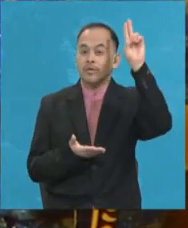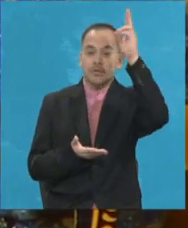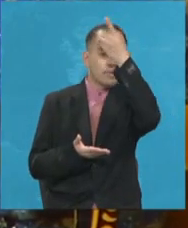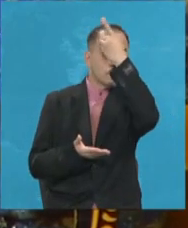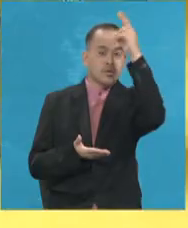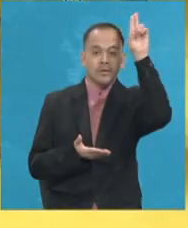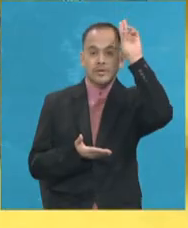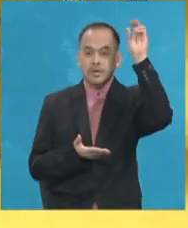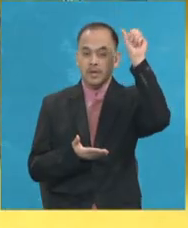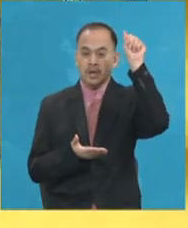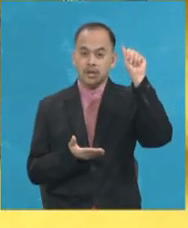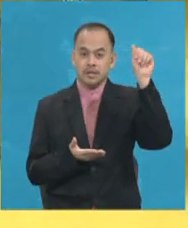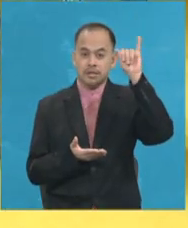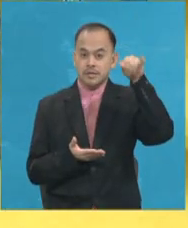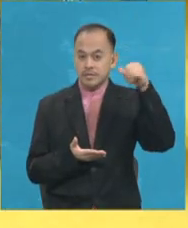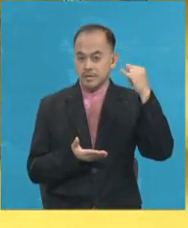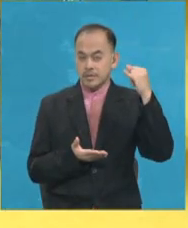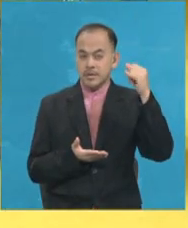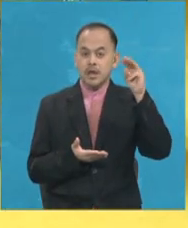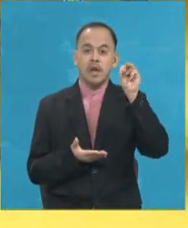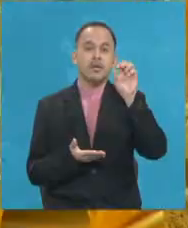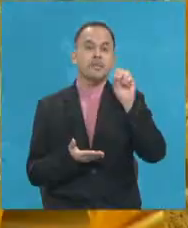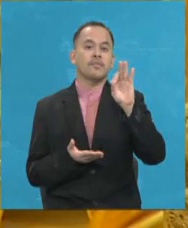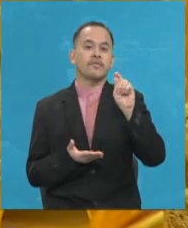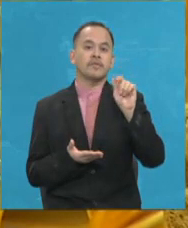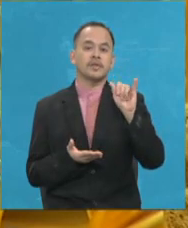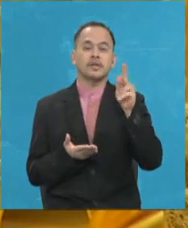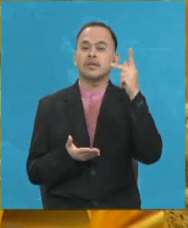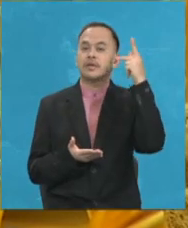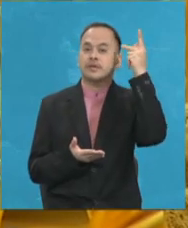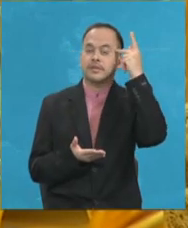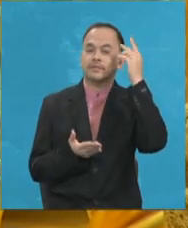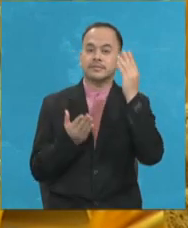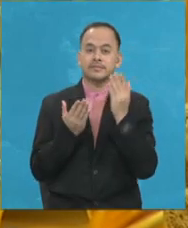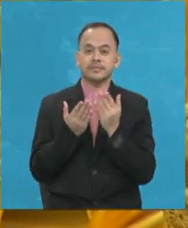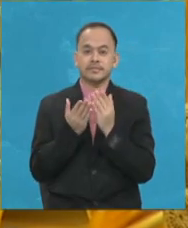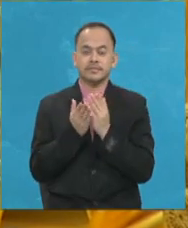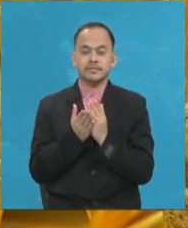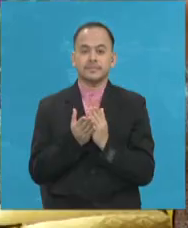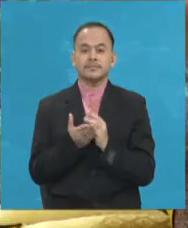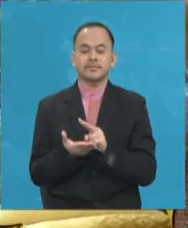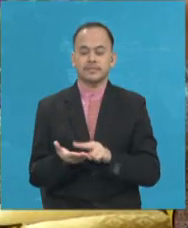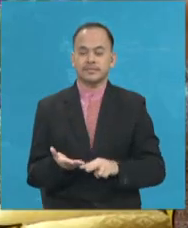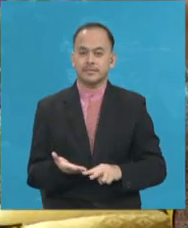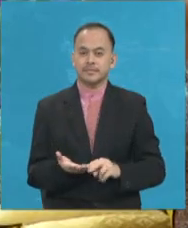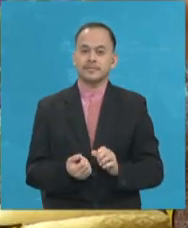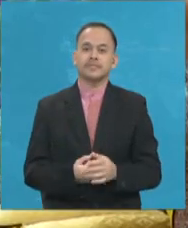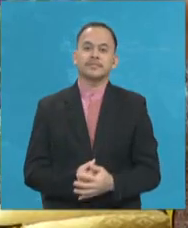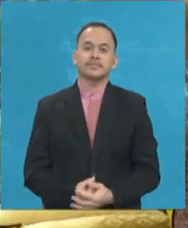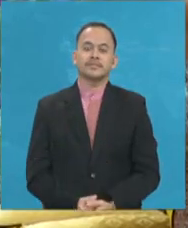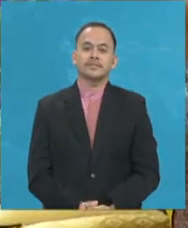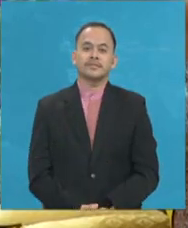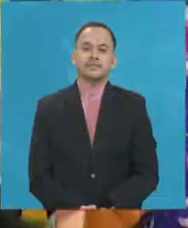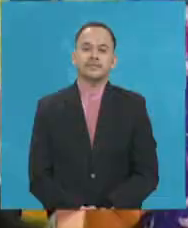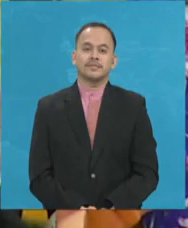Haji Awang abdulazeez bentonit Mufti kerajaan bila di nama jami'il muslimina fikulli